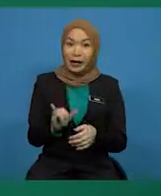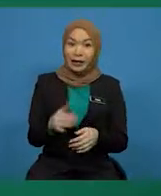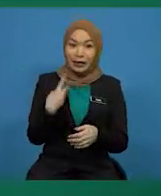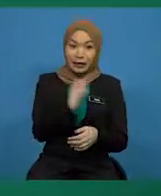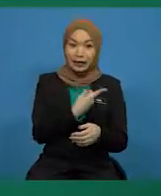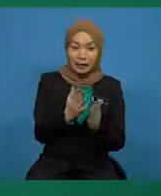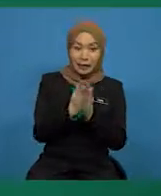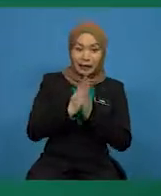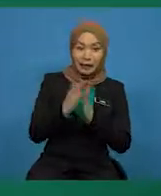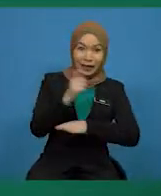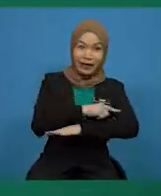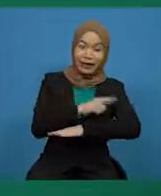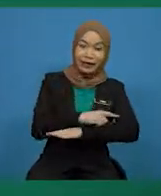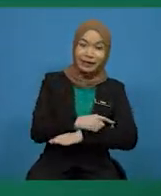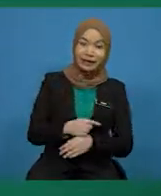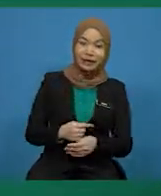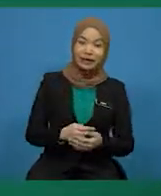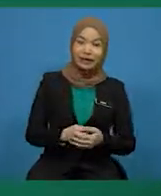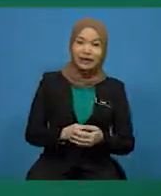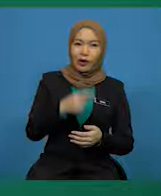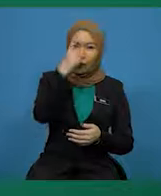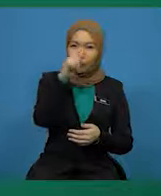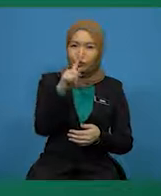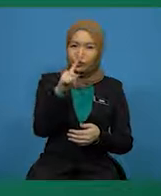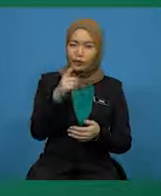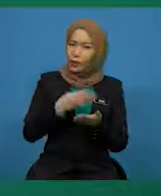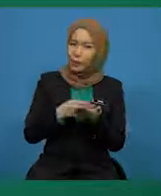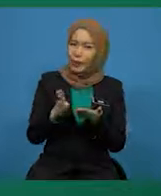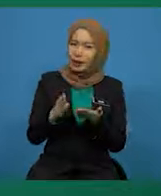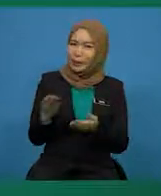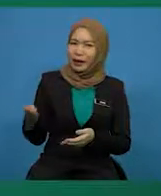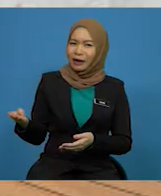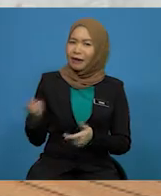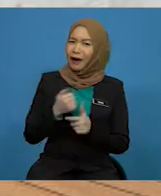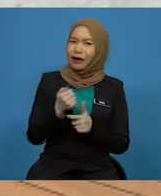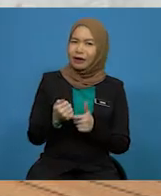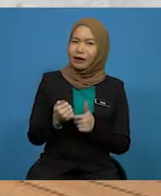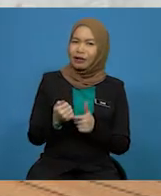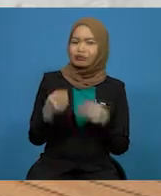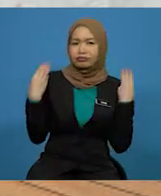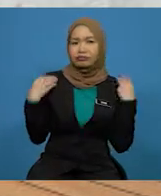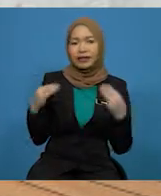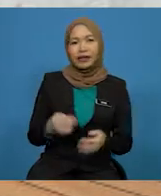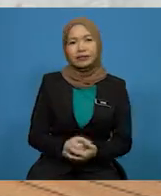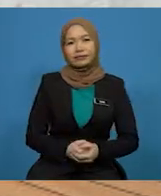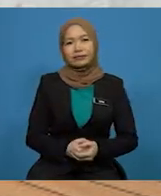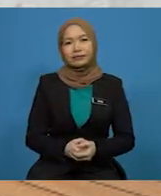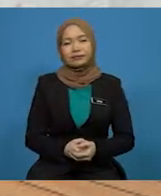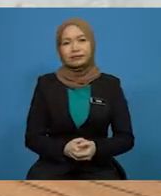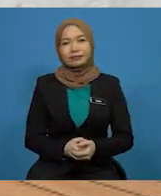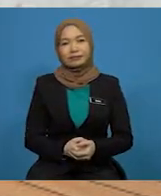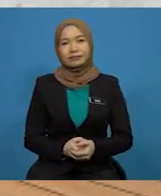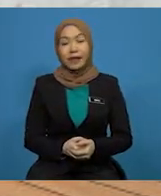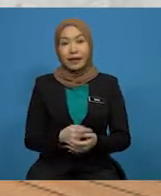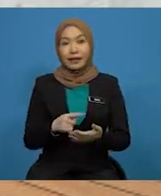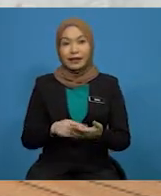membeli barang dan perkhidmatan atau tujuan urus niaga sahaja? Sudah pasti jawapannya tidak.